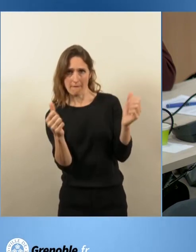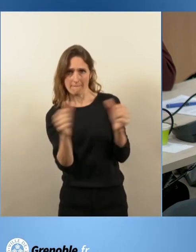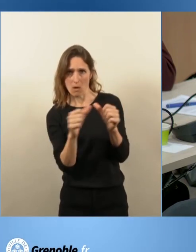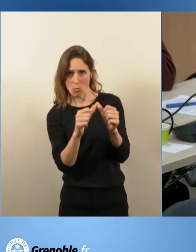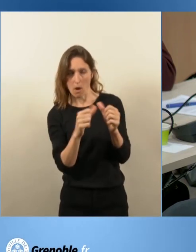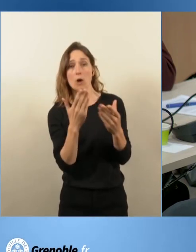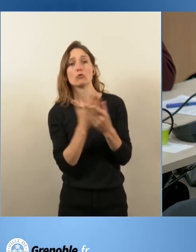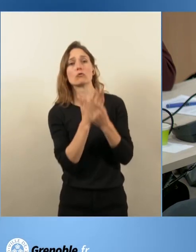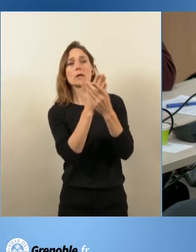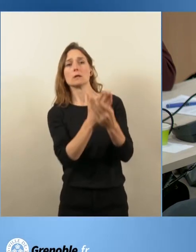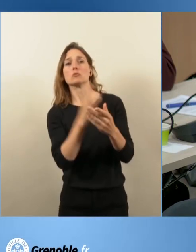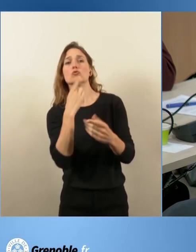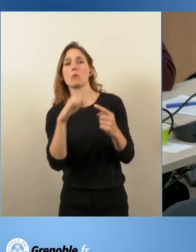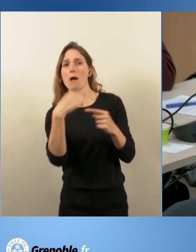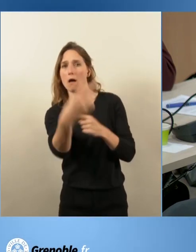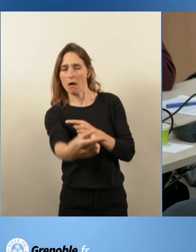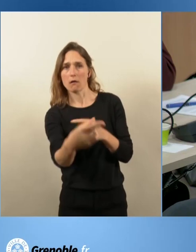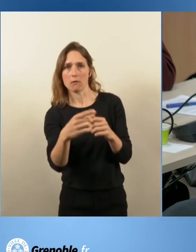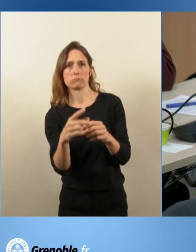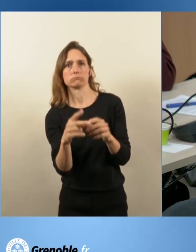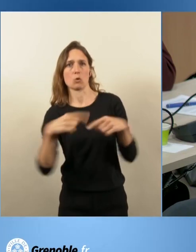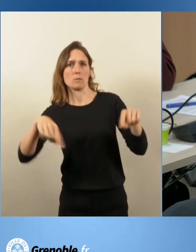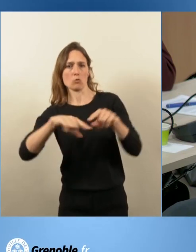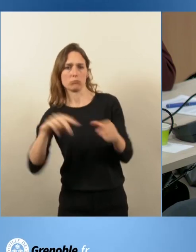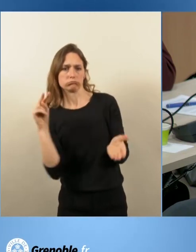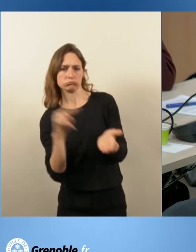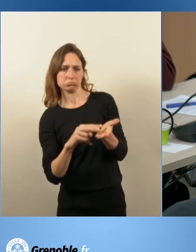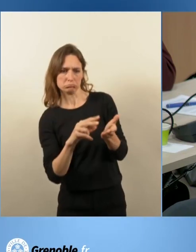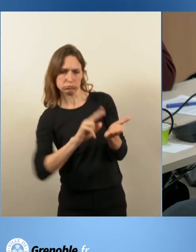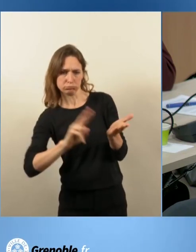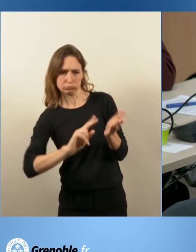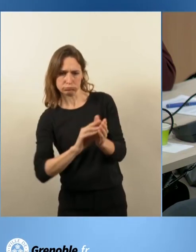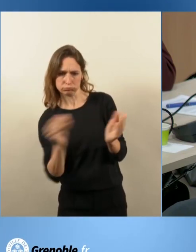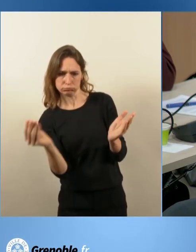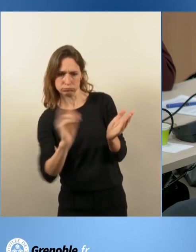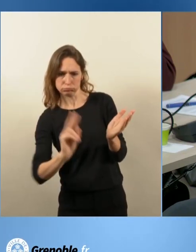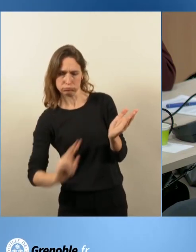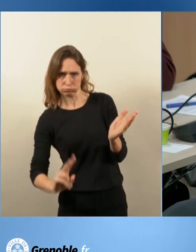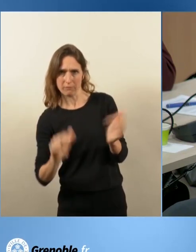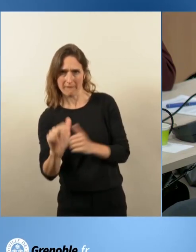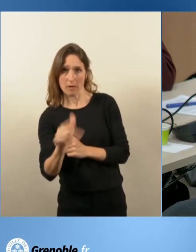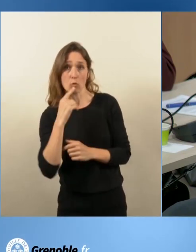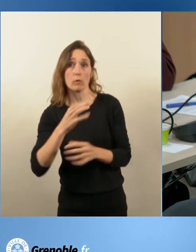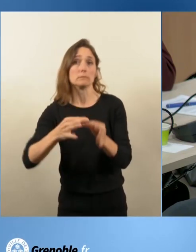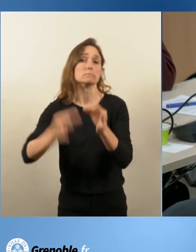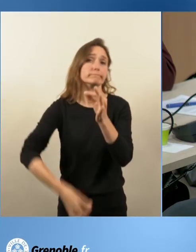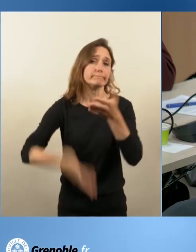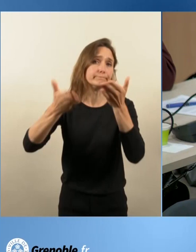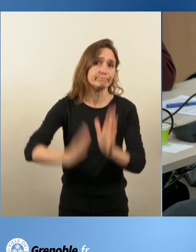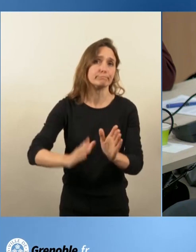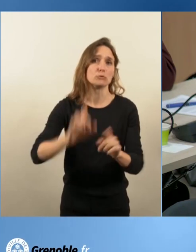Grenoble en juin prochain avec un rendu une décision rendue courant juillet voilà je ne suis pas plus long et je vous propose donc